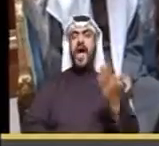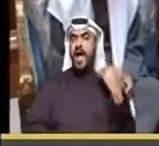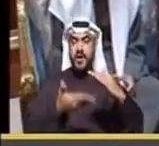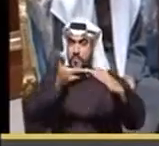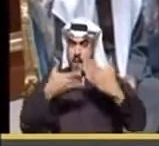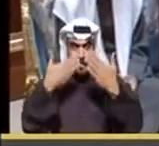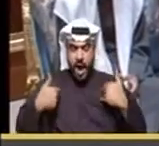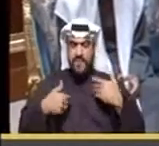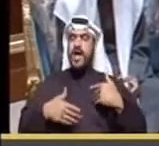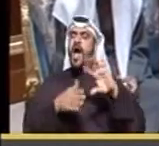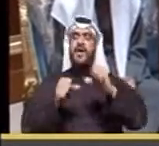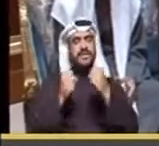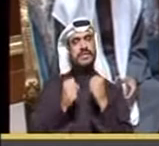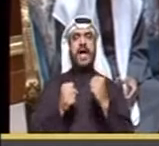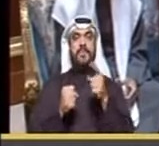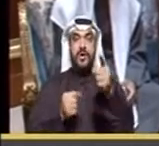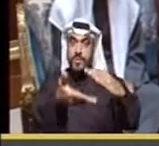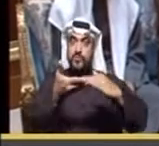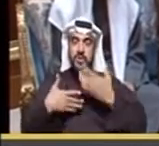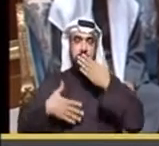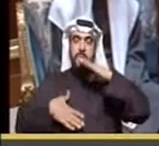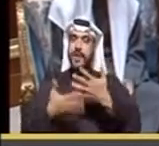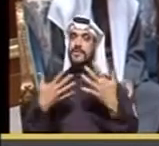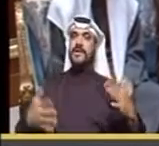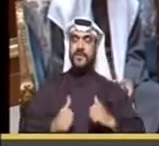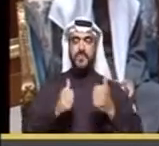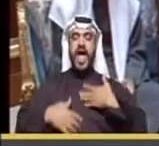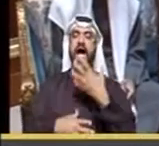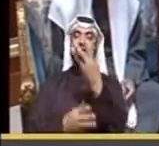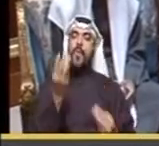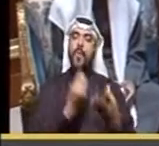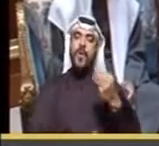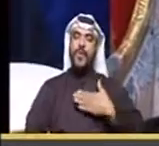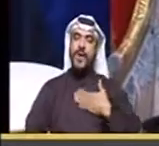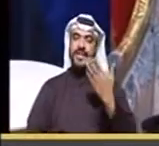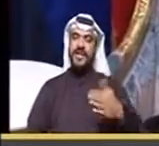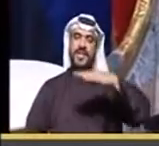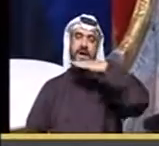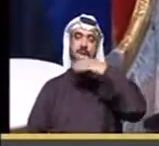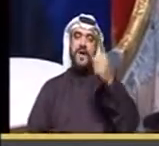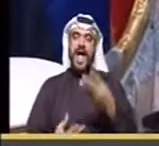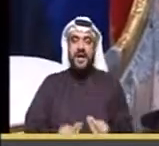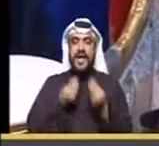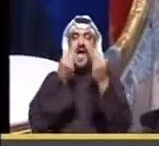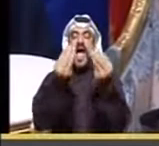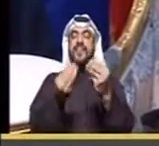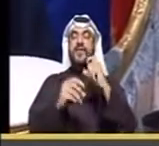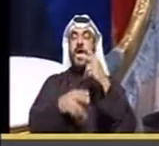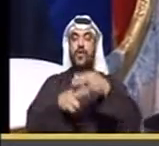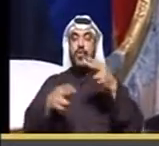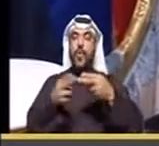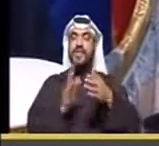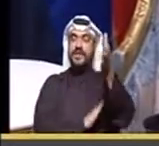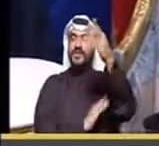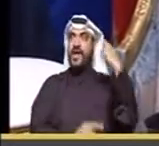ودعمك المالي ورعايتك، وحنا ما قلنا بهالانجاز اللي احنا ابنائك ونبي يعني نقدم شيء جميل حق الكويت، وهذه وصاياك